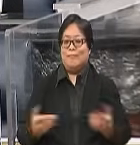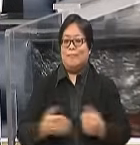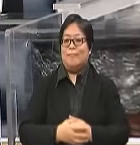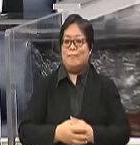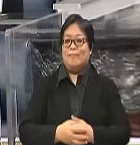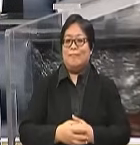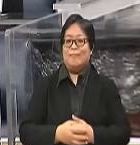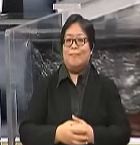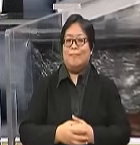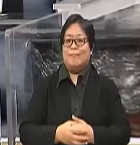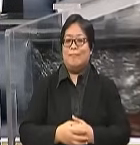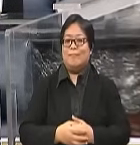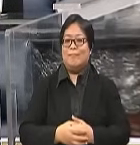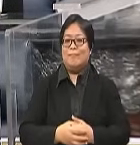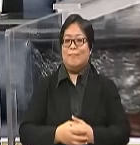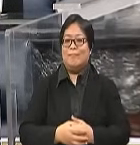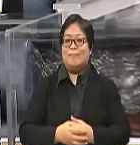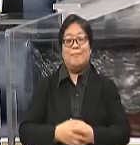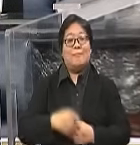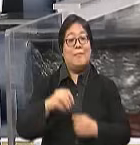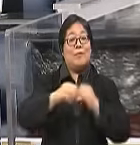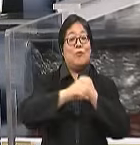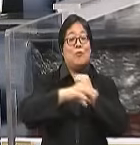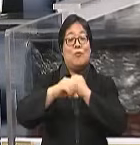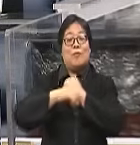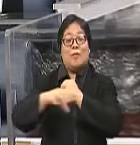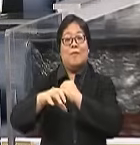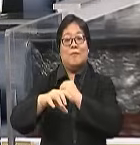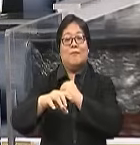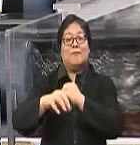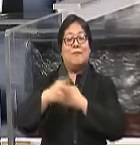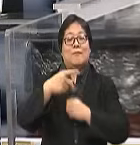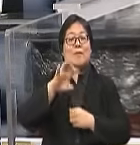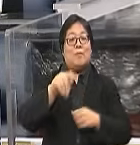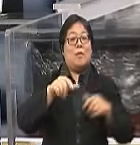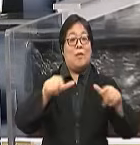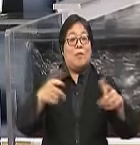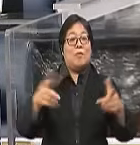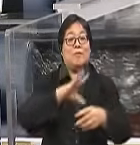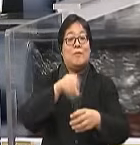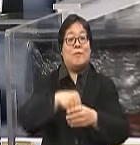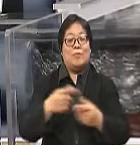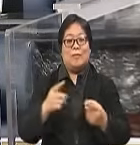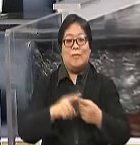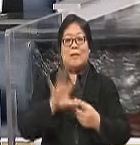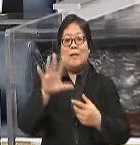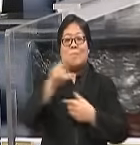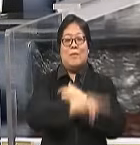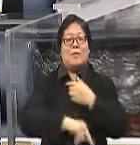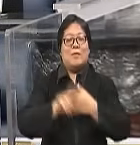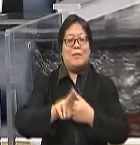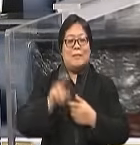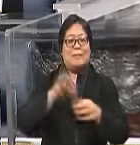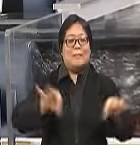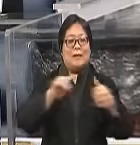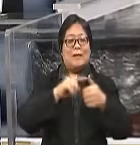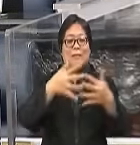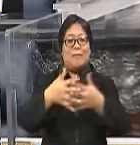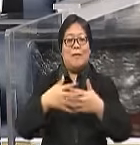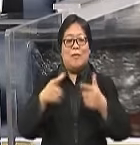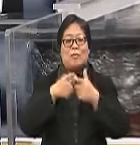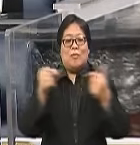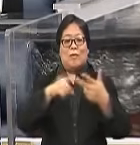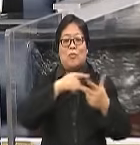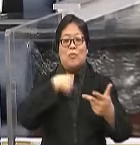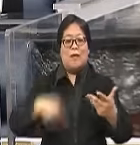apa memasarkan kita punya perabot robot kayunie termasuk lima Negeri utama Amerika Jepang